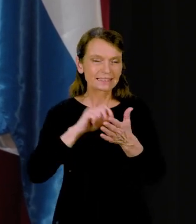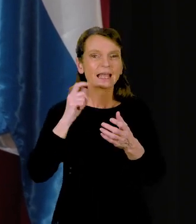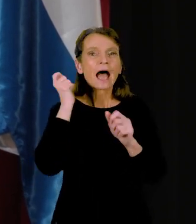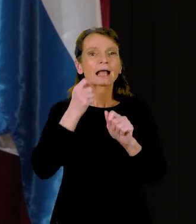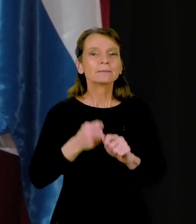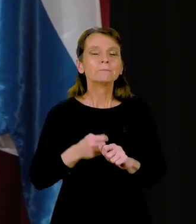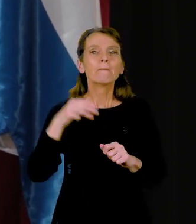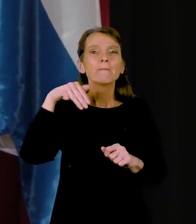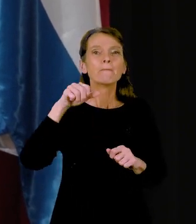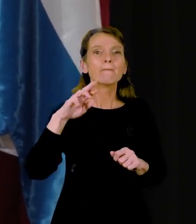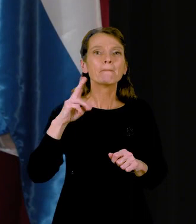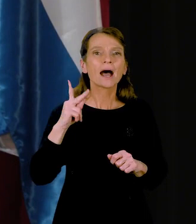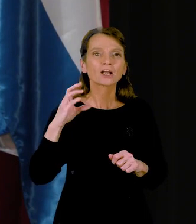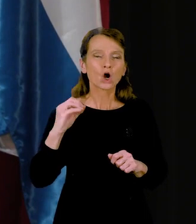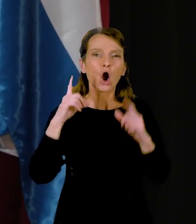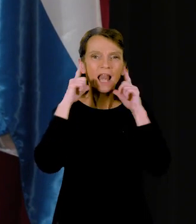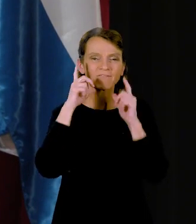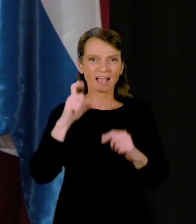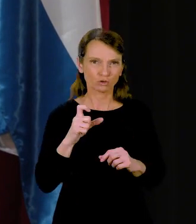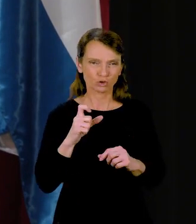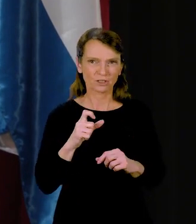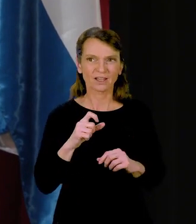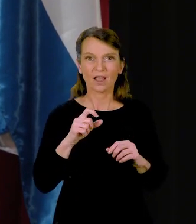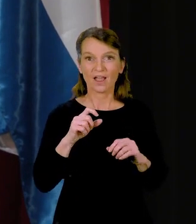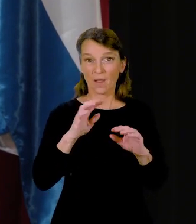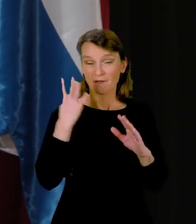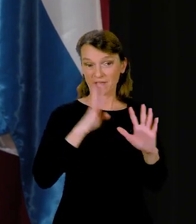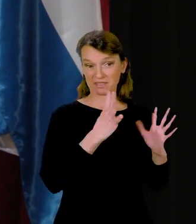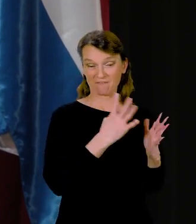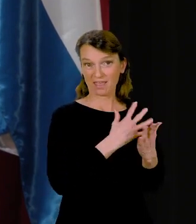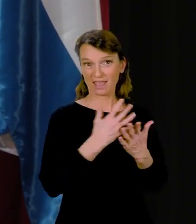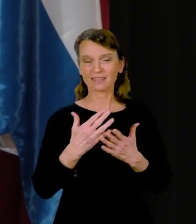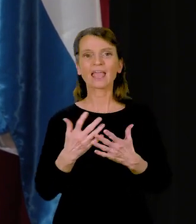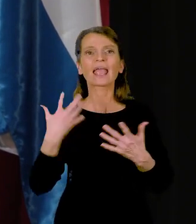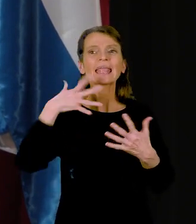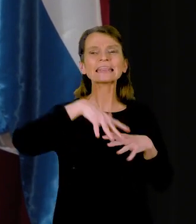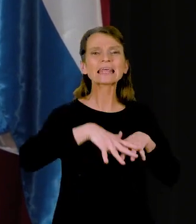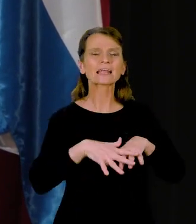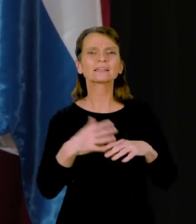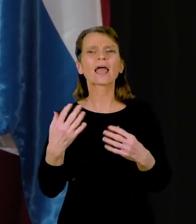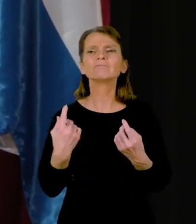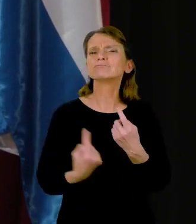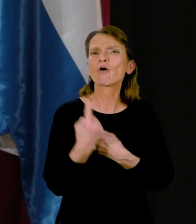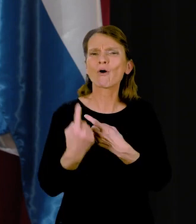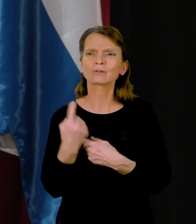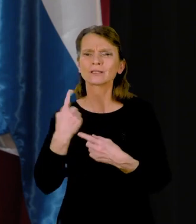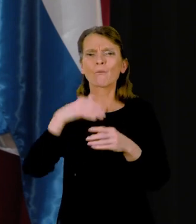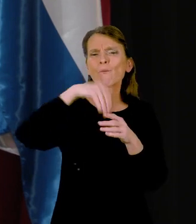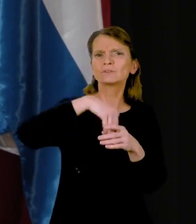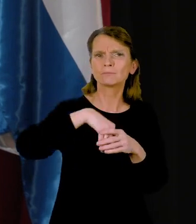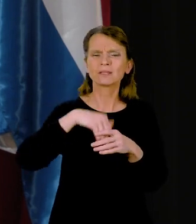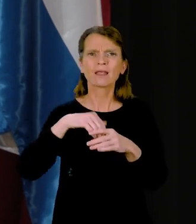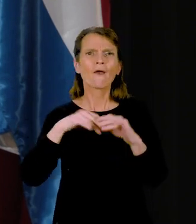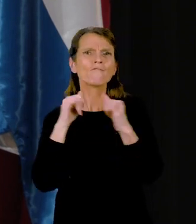kipar, magister Marko Glavač. V devetih je spletal interaktivne performanse, happeninge,